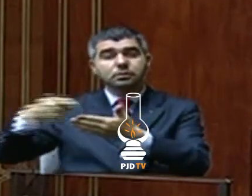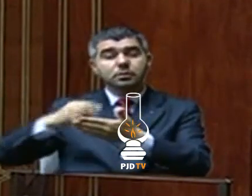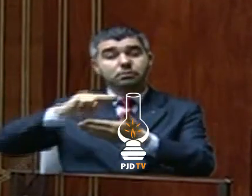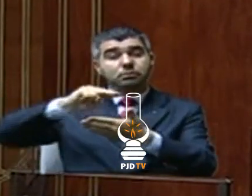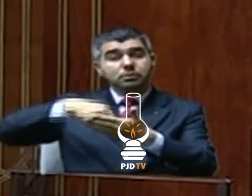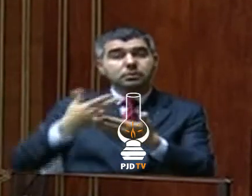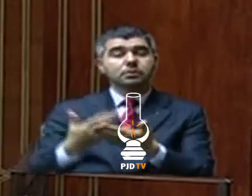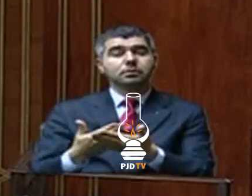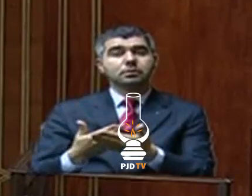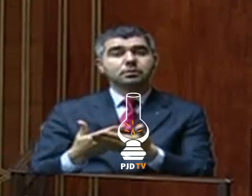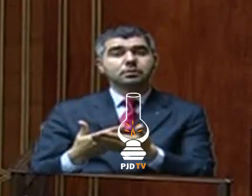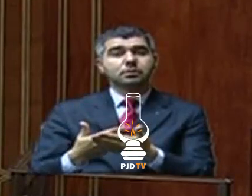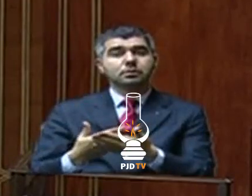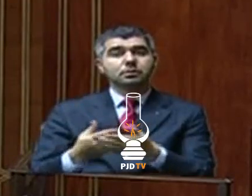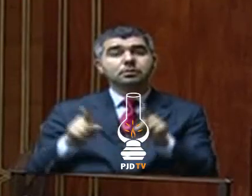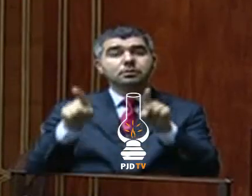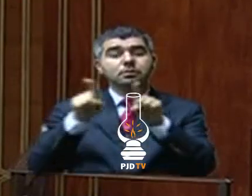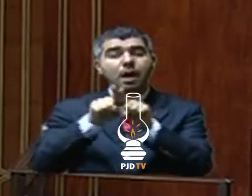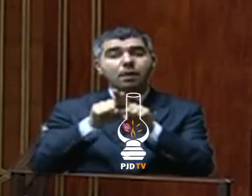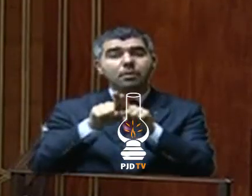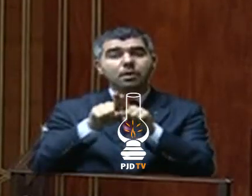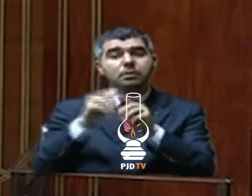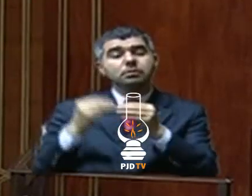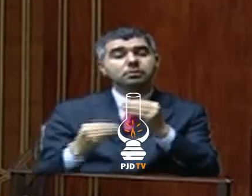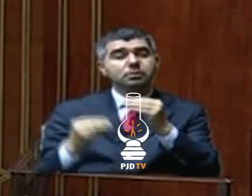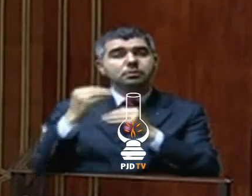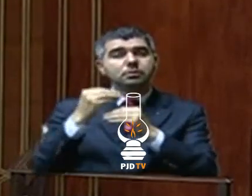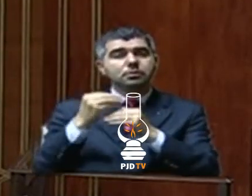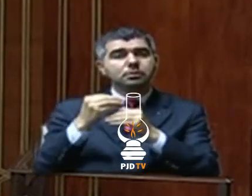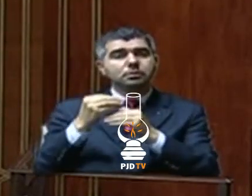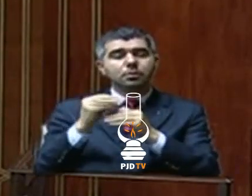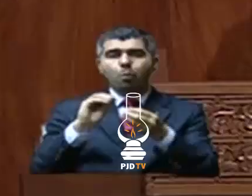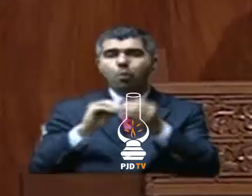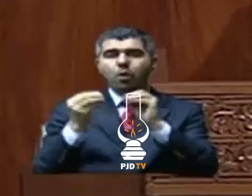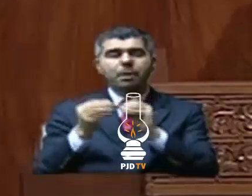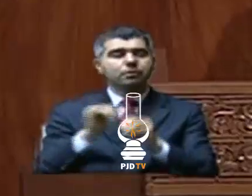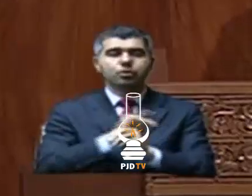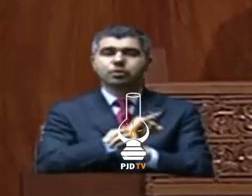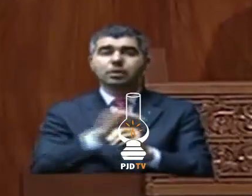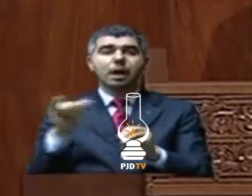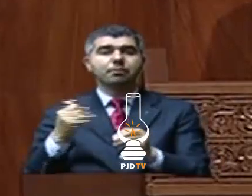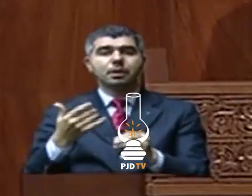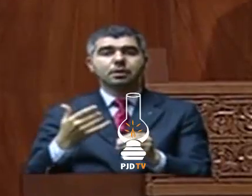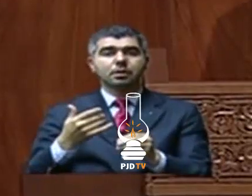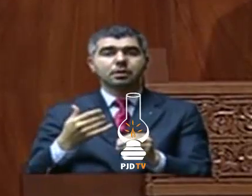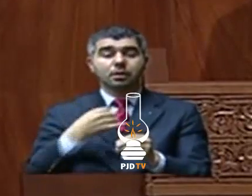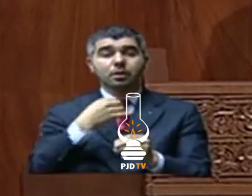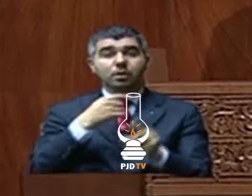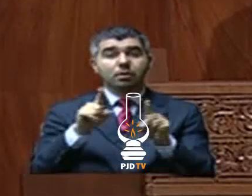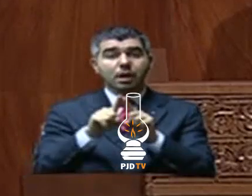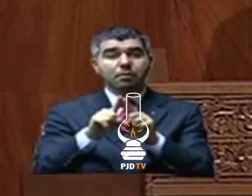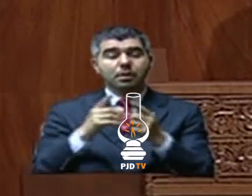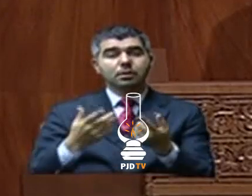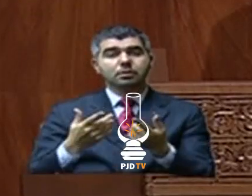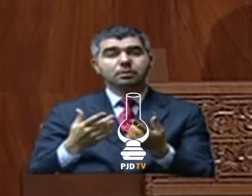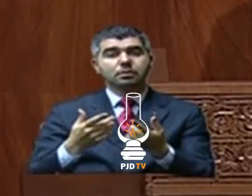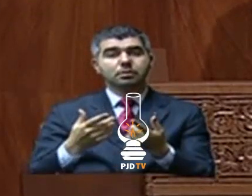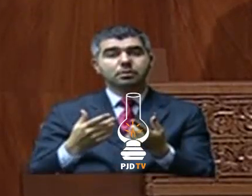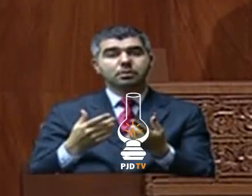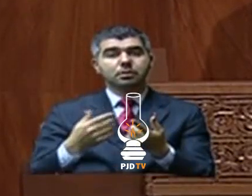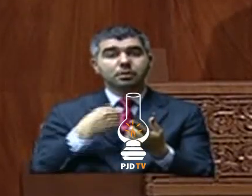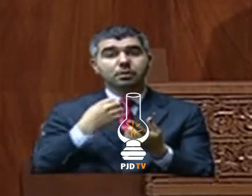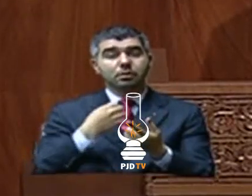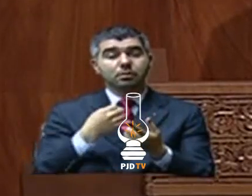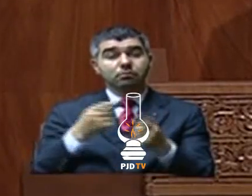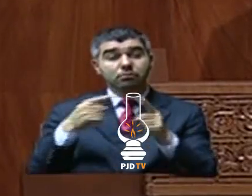ودازت هذيك القضيه بالطريقه اللي مرت بها تجاوزنا، قلنا ما كاين حتى مشكل، لانه شنو هو؟ واش انا ندير ازمه